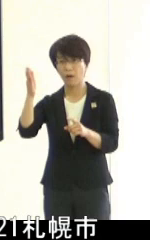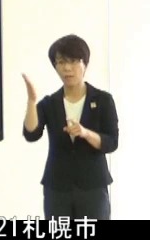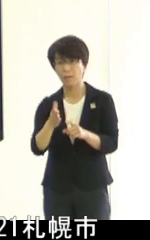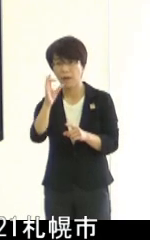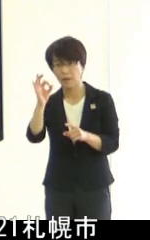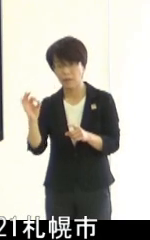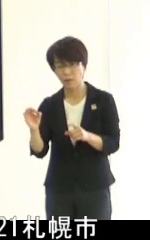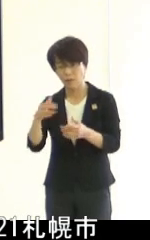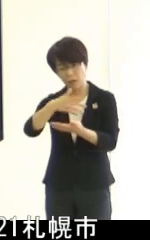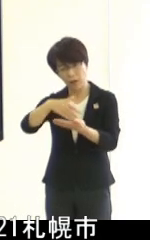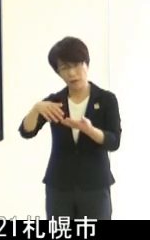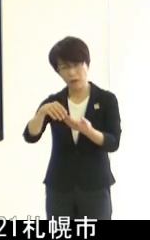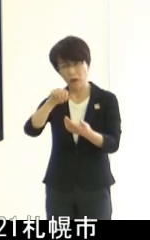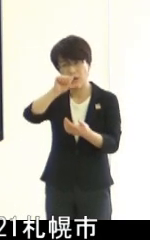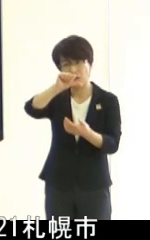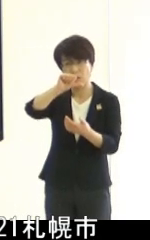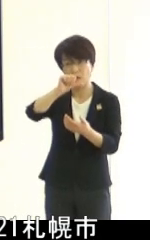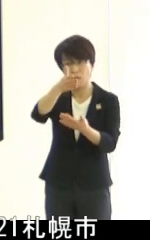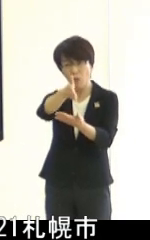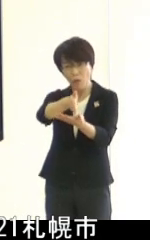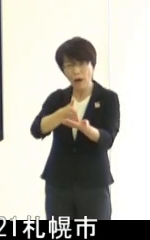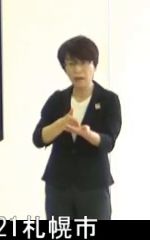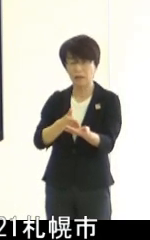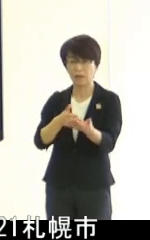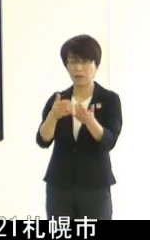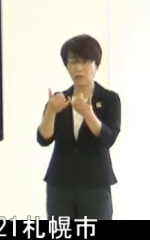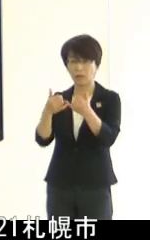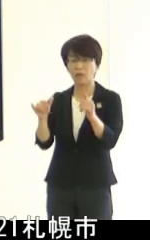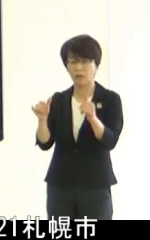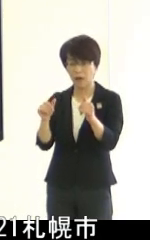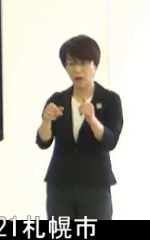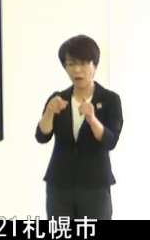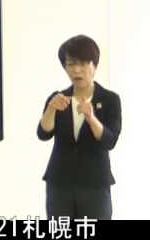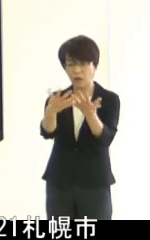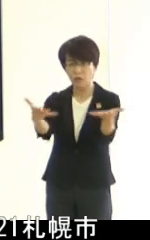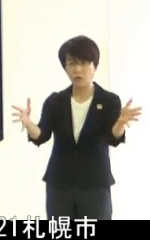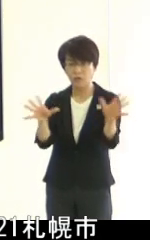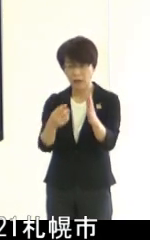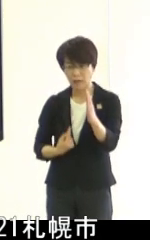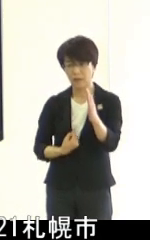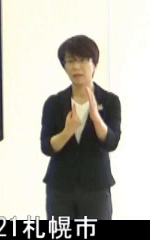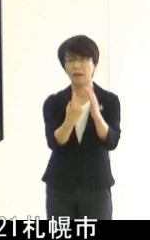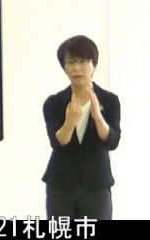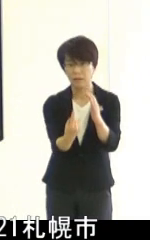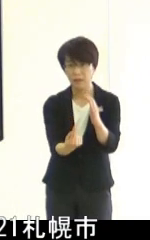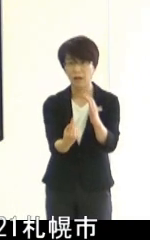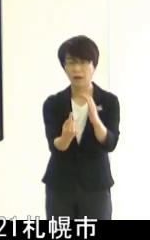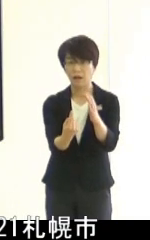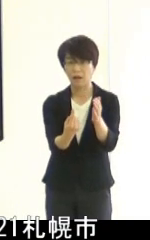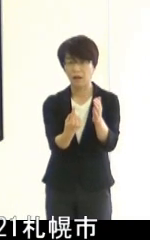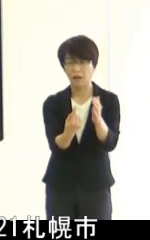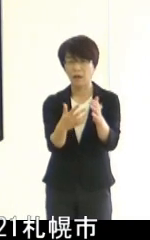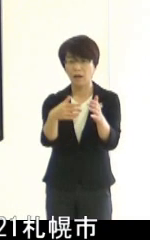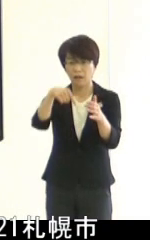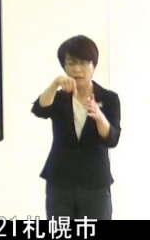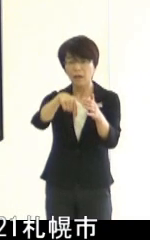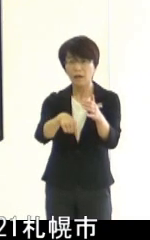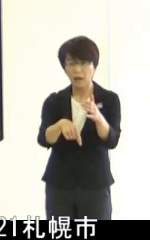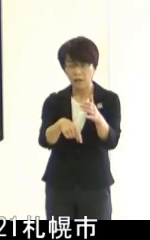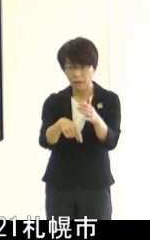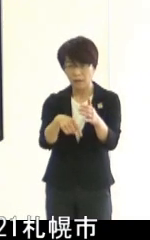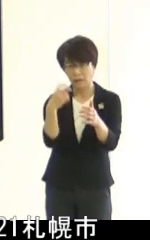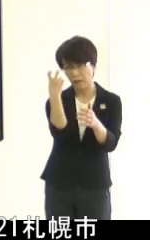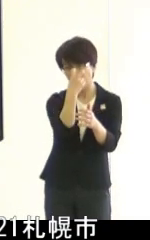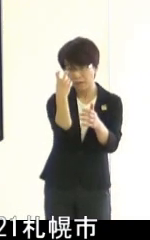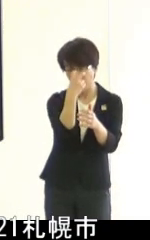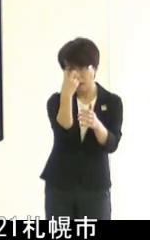のか誰がですねその集会にいらっしゃった方の中の検査を